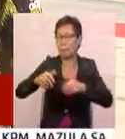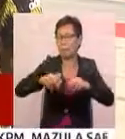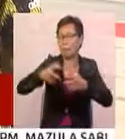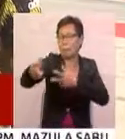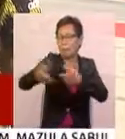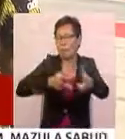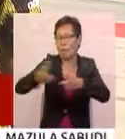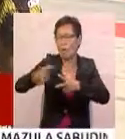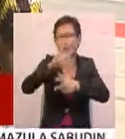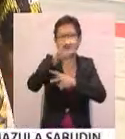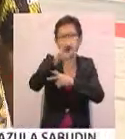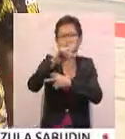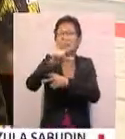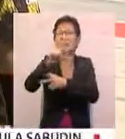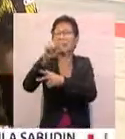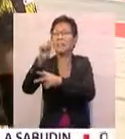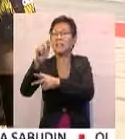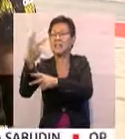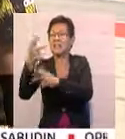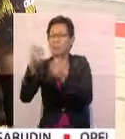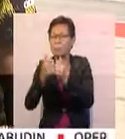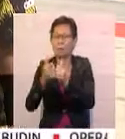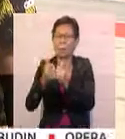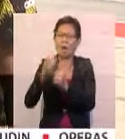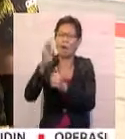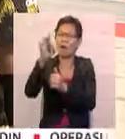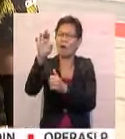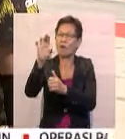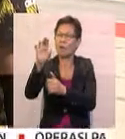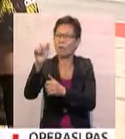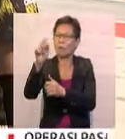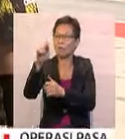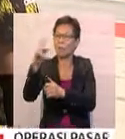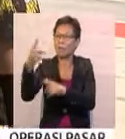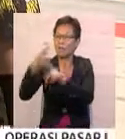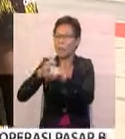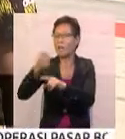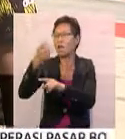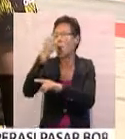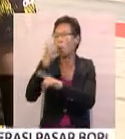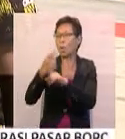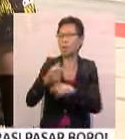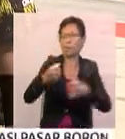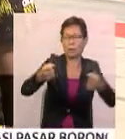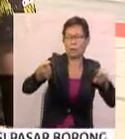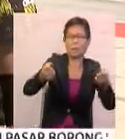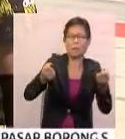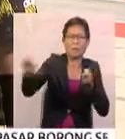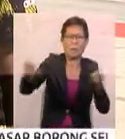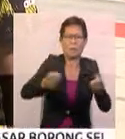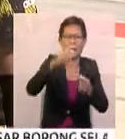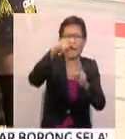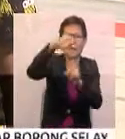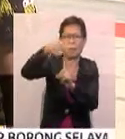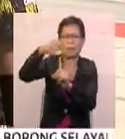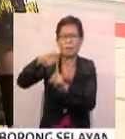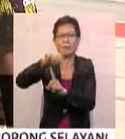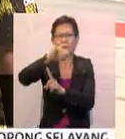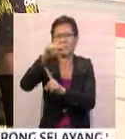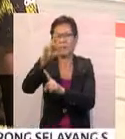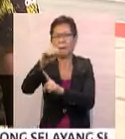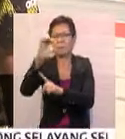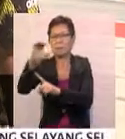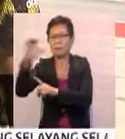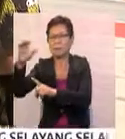perlumbaan kelas GT3 bersama Frank Yu dari Hong Kong dengan jenteranya Mercedes AMG GT3